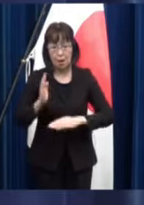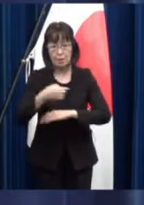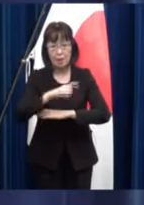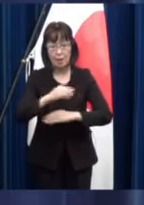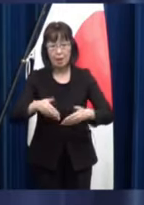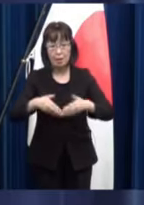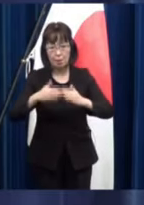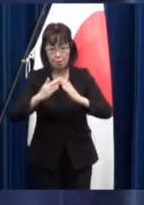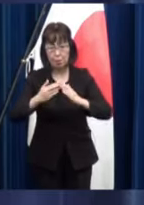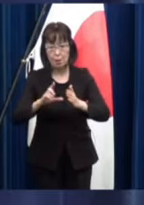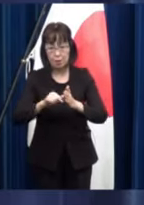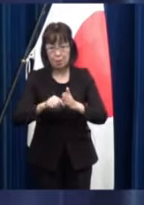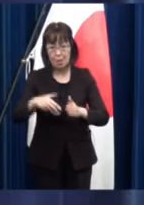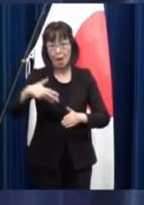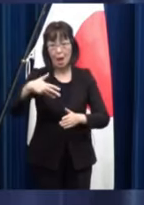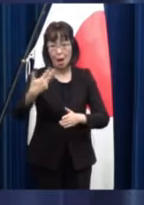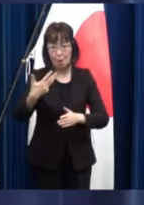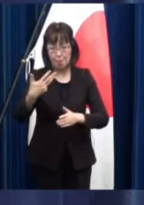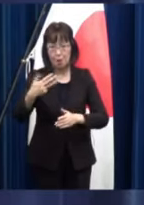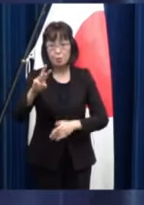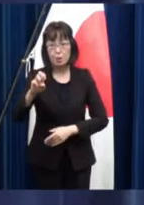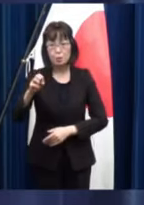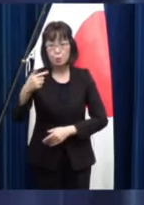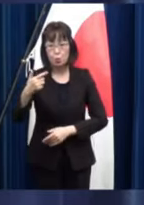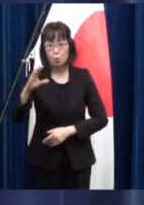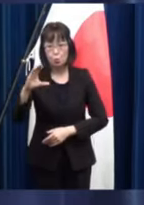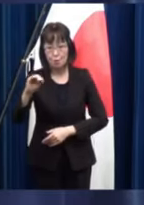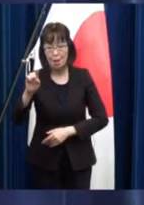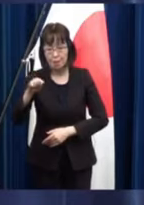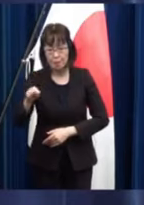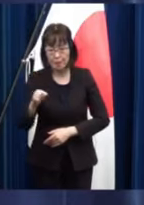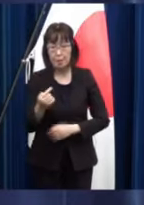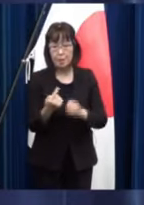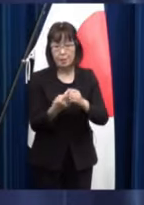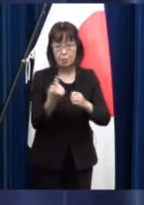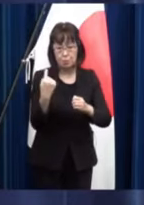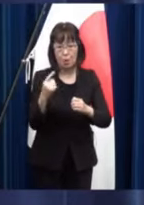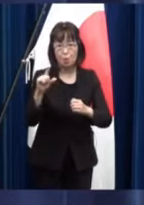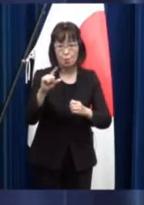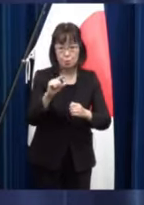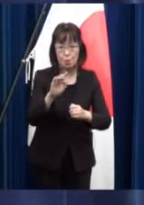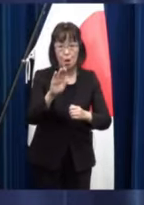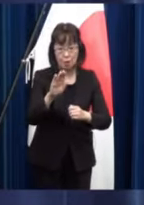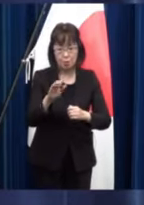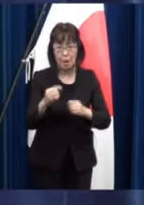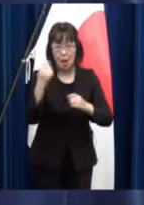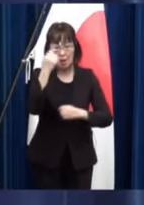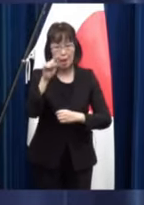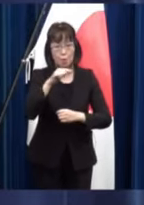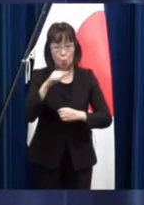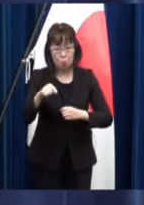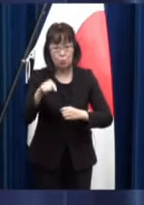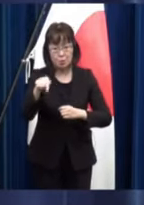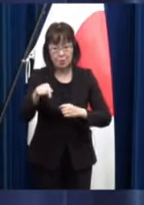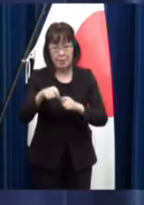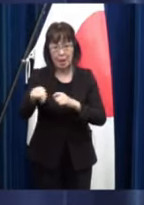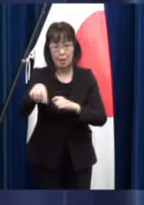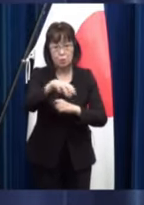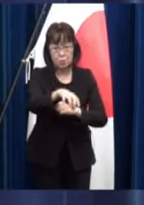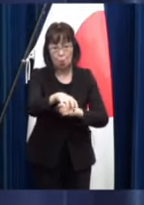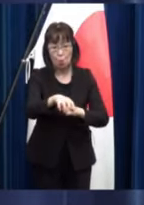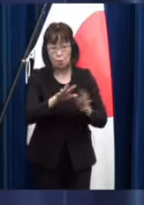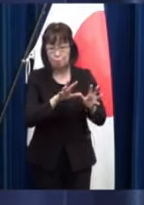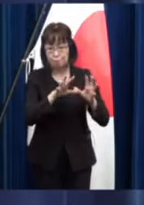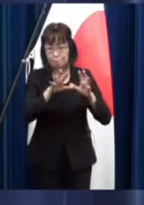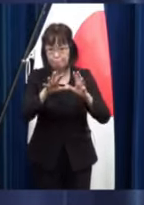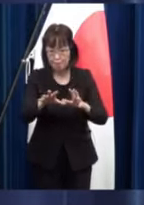でしたが、昨年は3200万でした。外国人観光客が地方にも足を運び、消費額全体